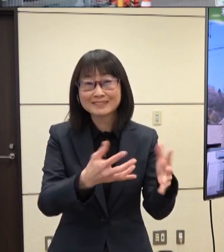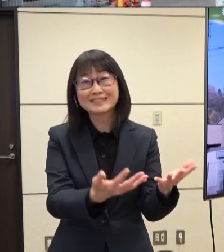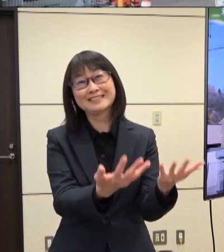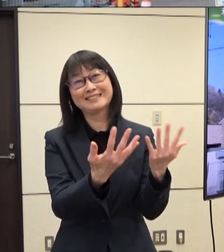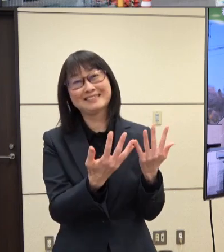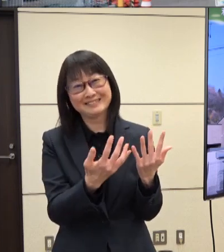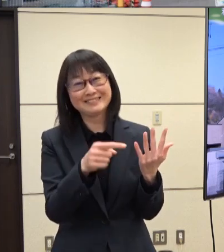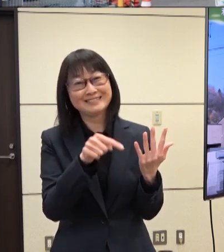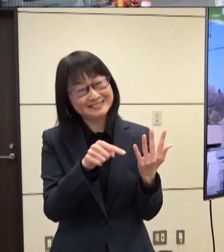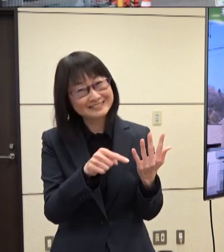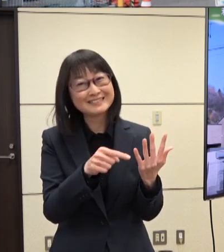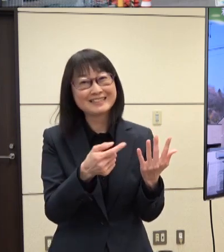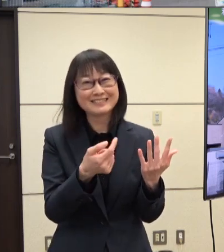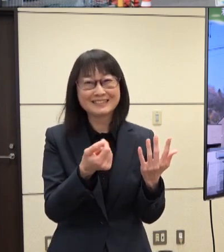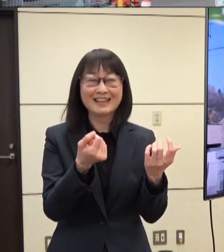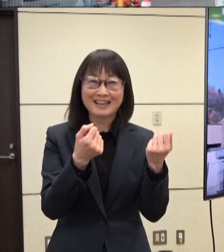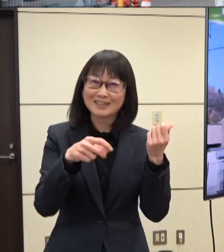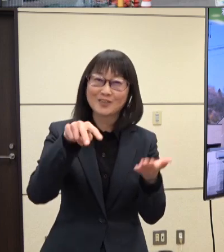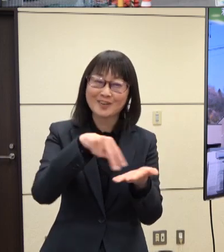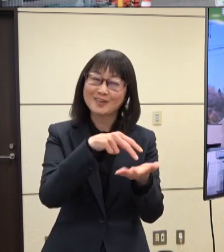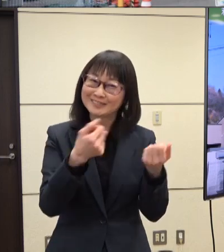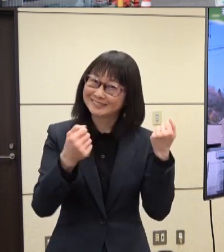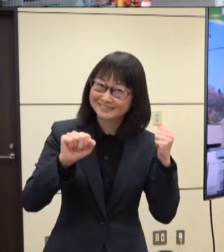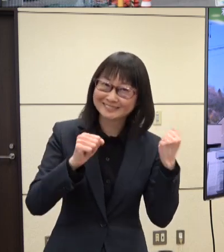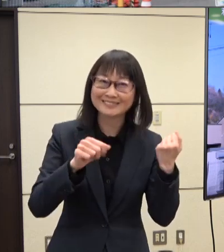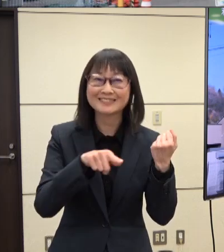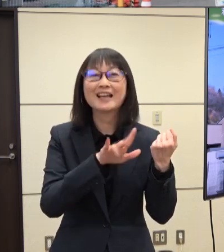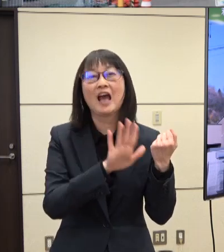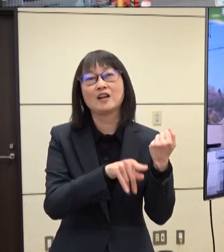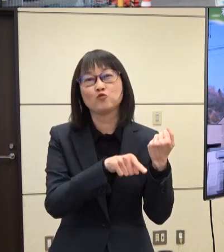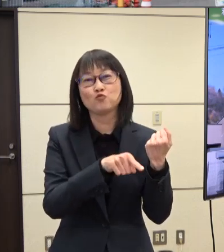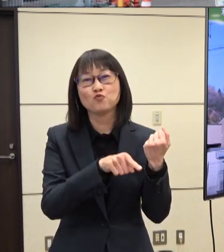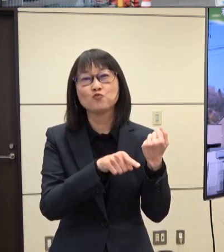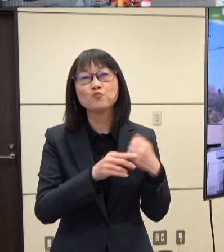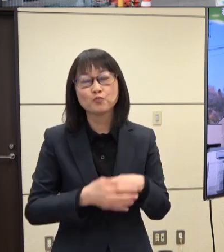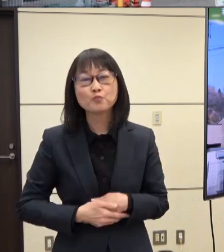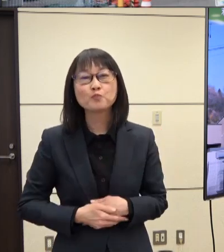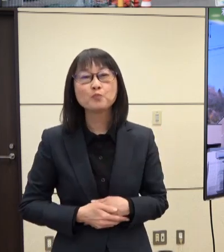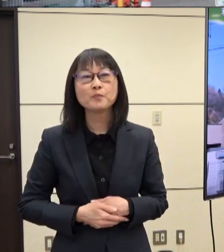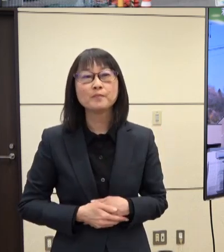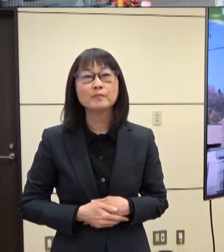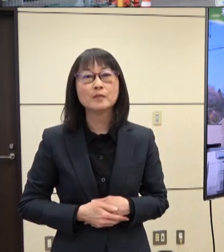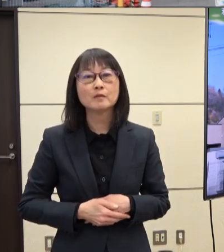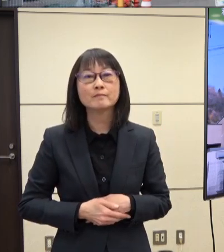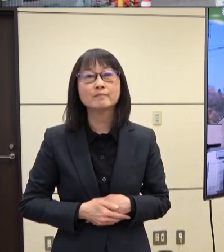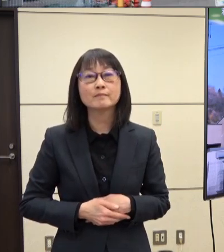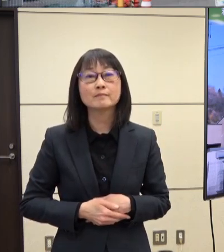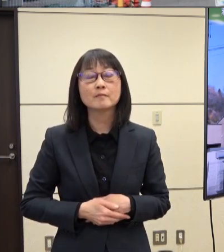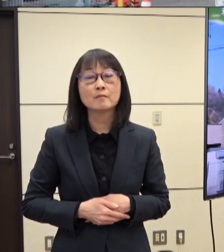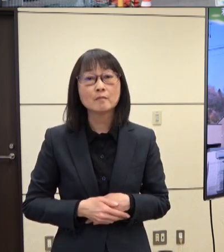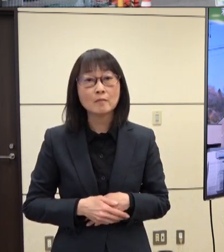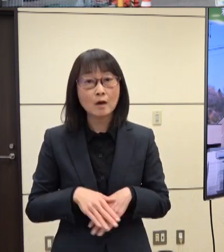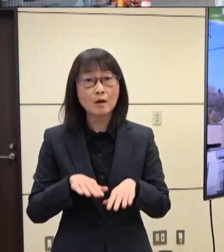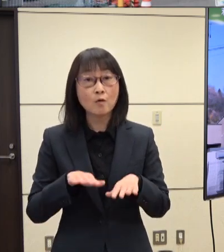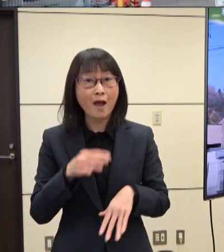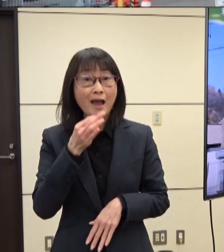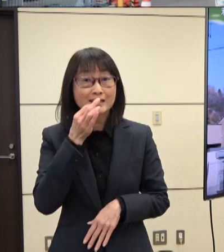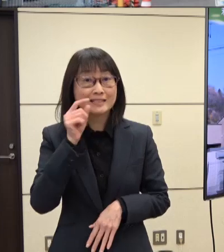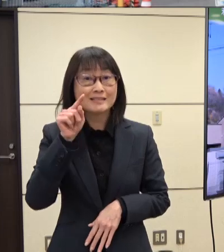いろいろと披露していただこうというふうに、しております。で、今回の、E の学習センター